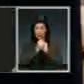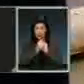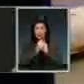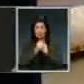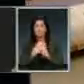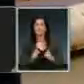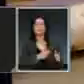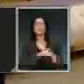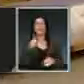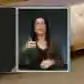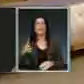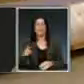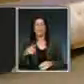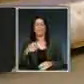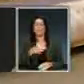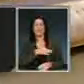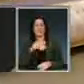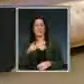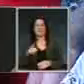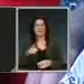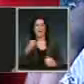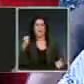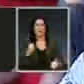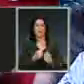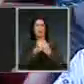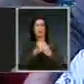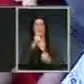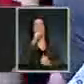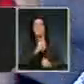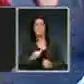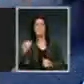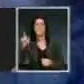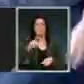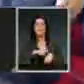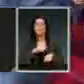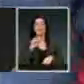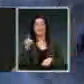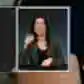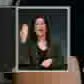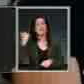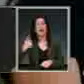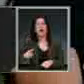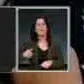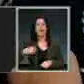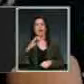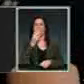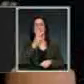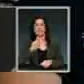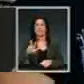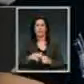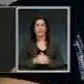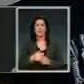גולן נפצע בתאונת דרכים באמצע טיול בניו זילנד, כשהיה רווק בן 23. לא עייף, לא שיקור,